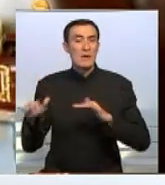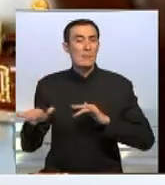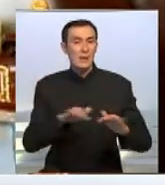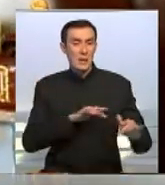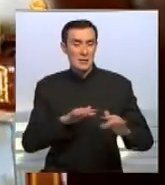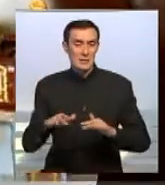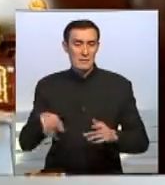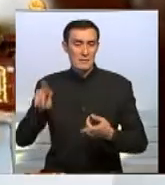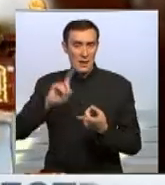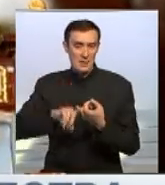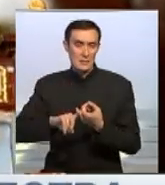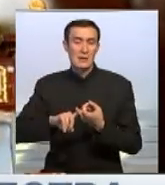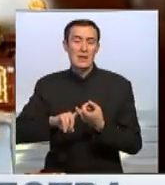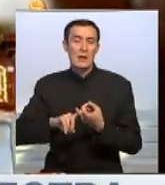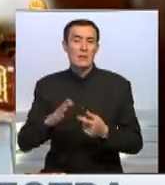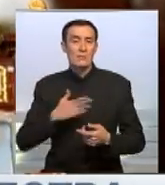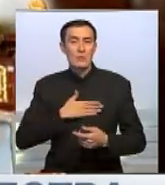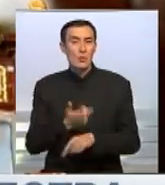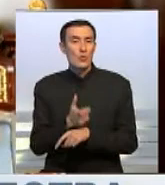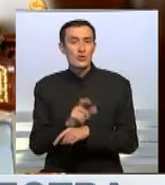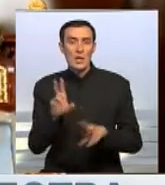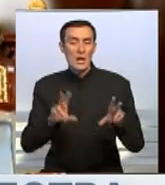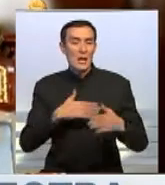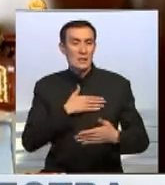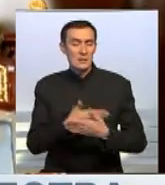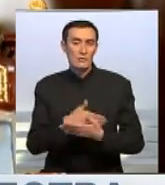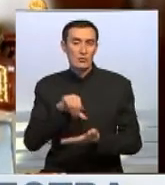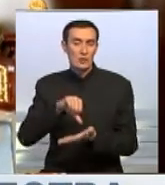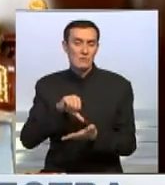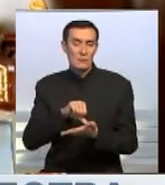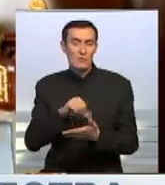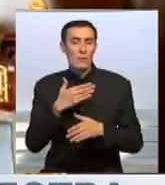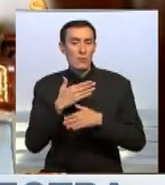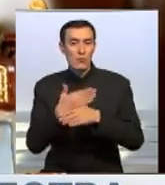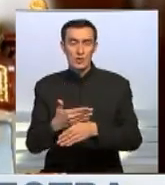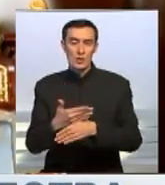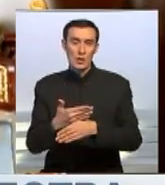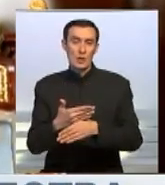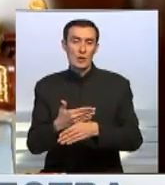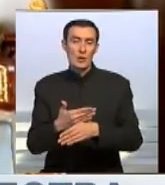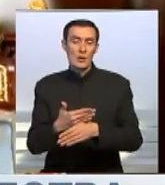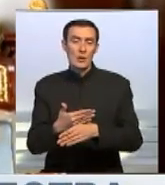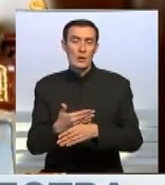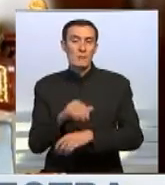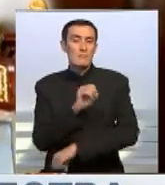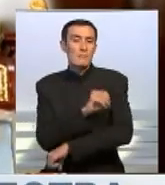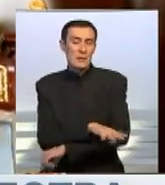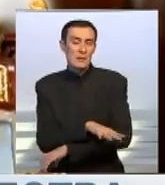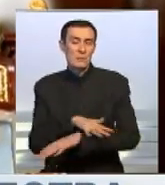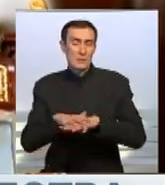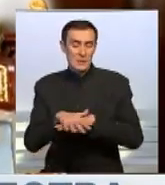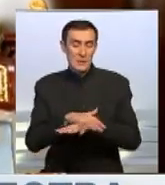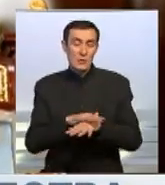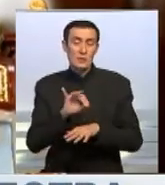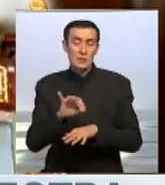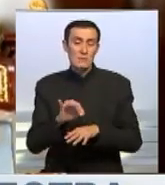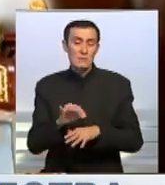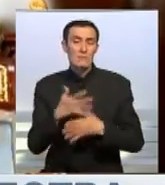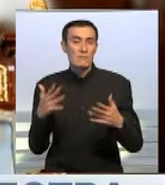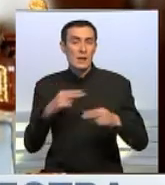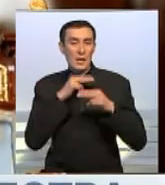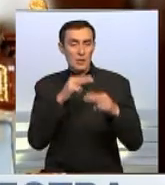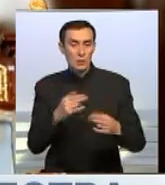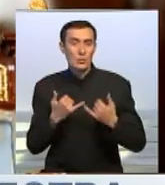мероприятия. Мы очень активно участвуем в помощи уязвимым слоям населения, но приоритет мы